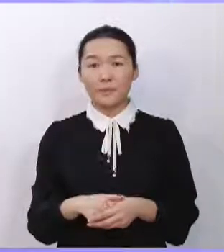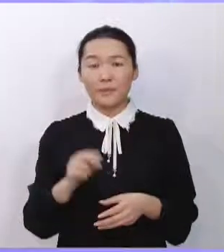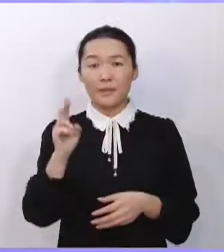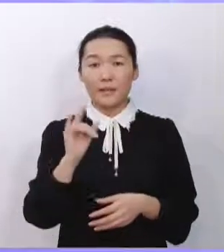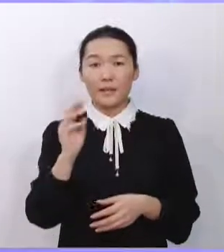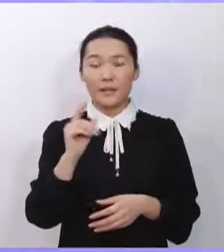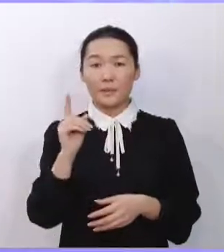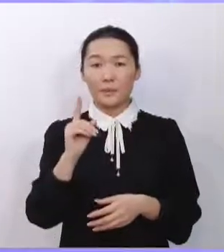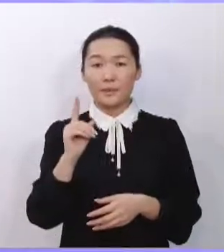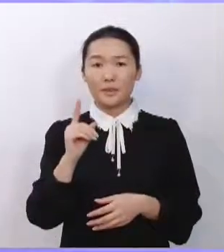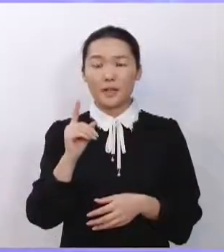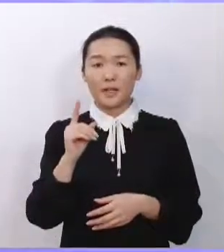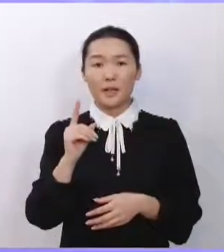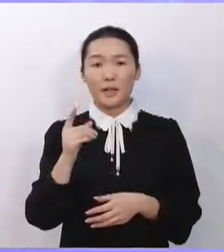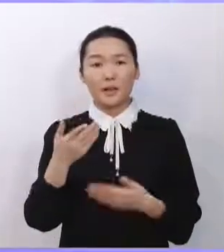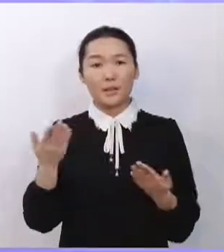Кымыз эмнеде сакталат?